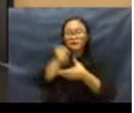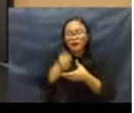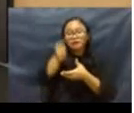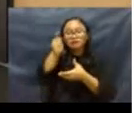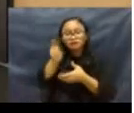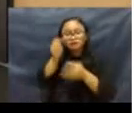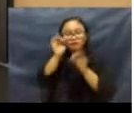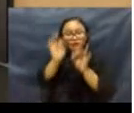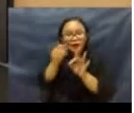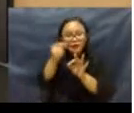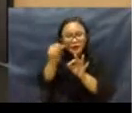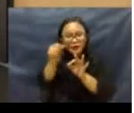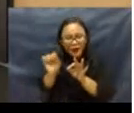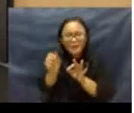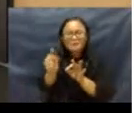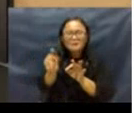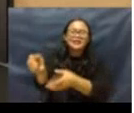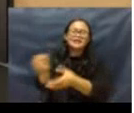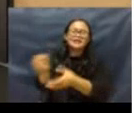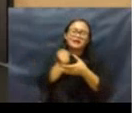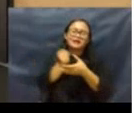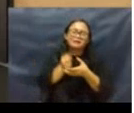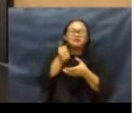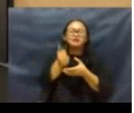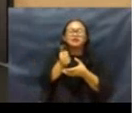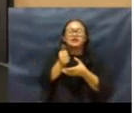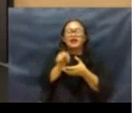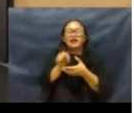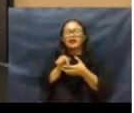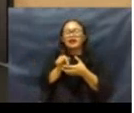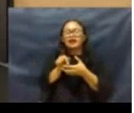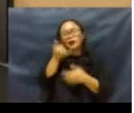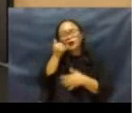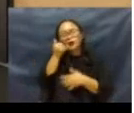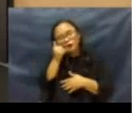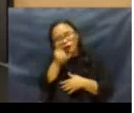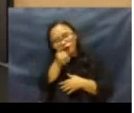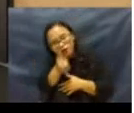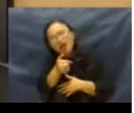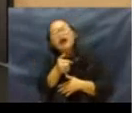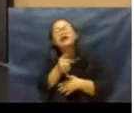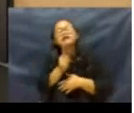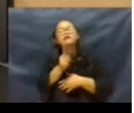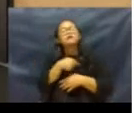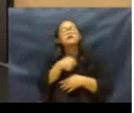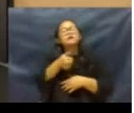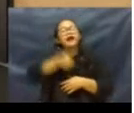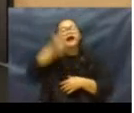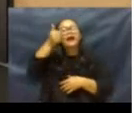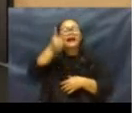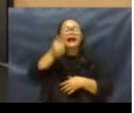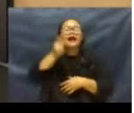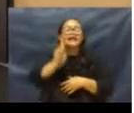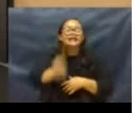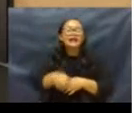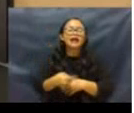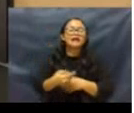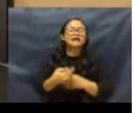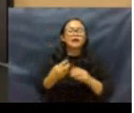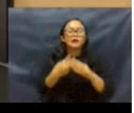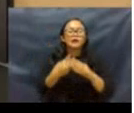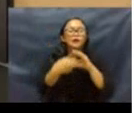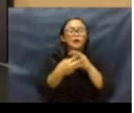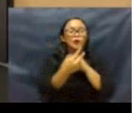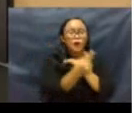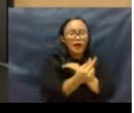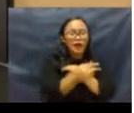paling cepat dan juga paling benar, kamu bisa menghubungi Bapak dan Ibu sebagai pemenang dan mendapatkan e-wallet hari ini